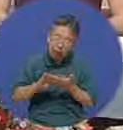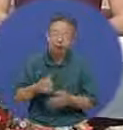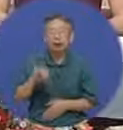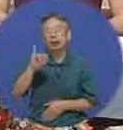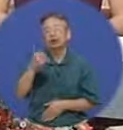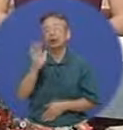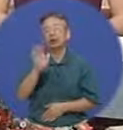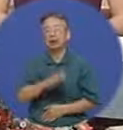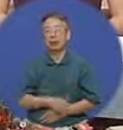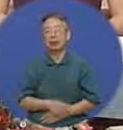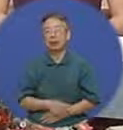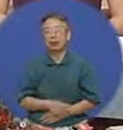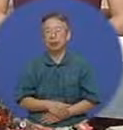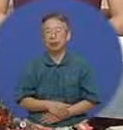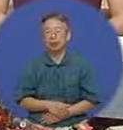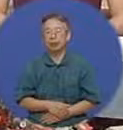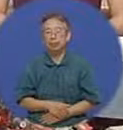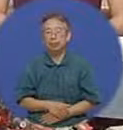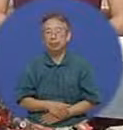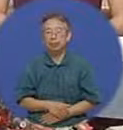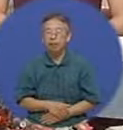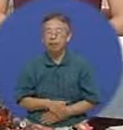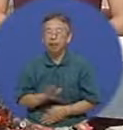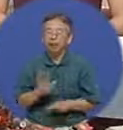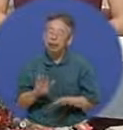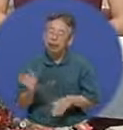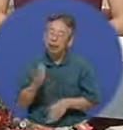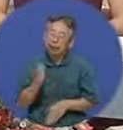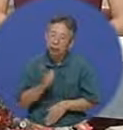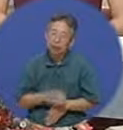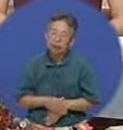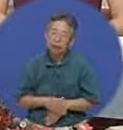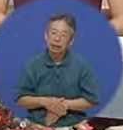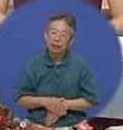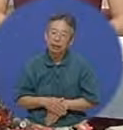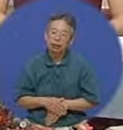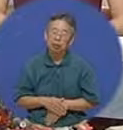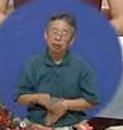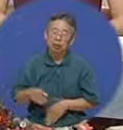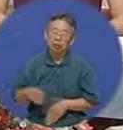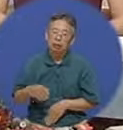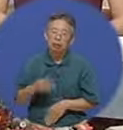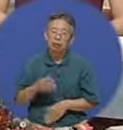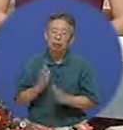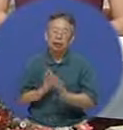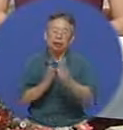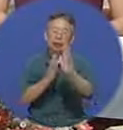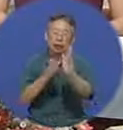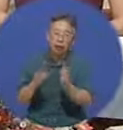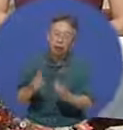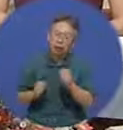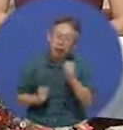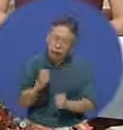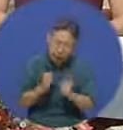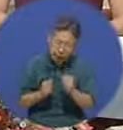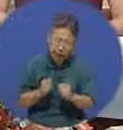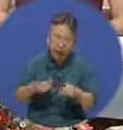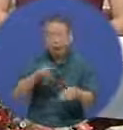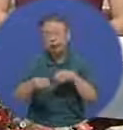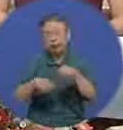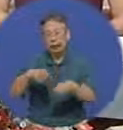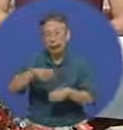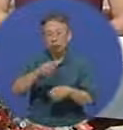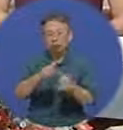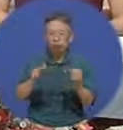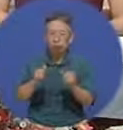い、それからですね、最近山系道を走ったり、あるいは自転車でかけたりする人がいるそうです。まあ、近年の流行